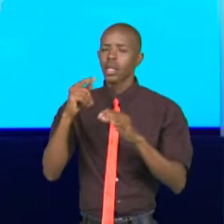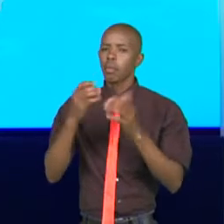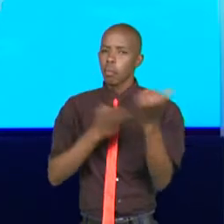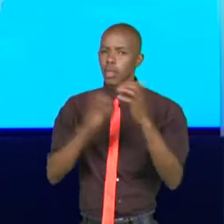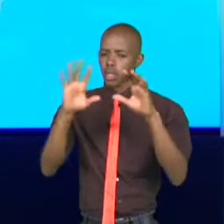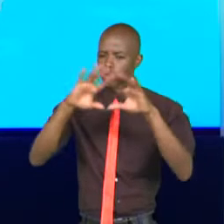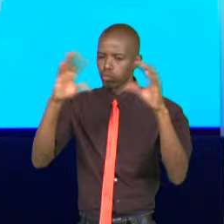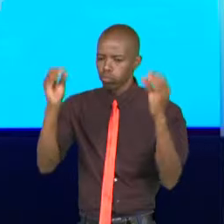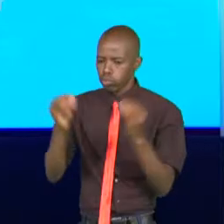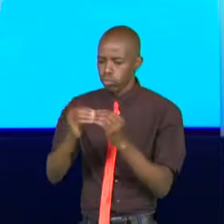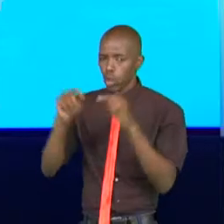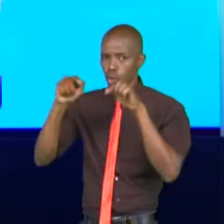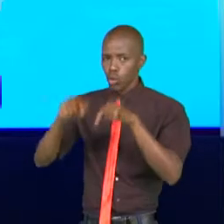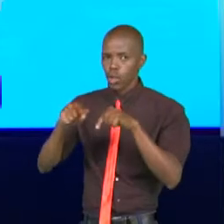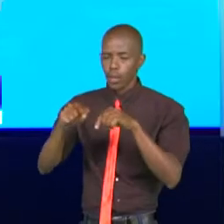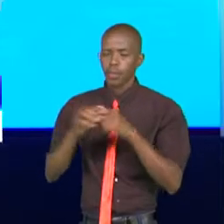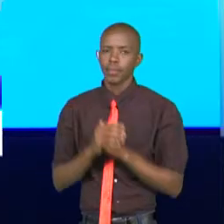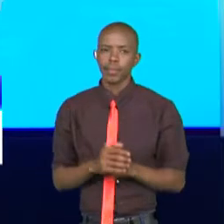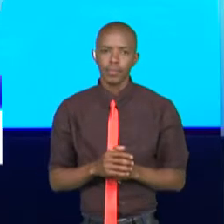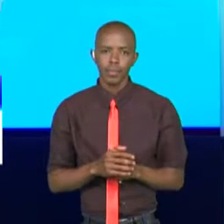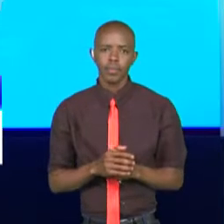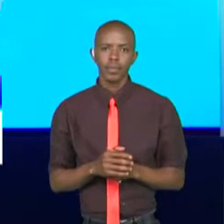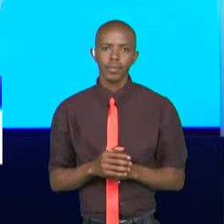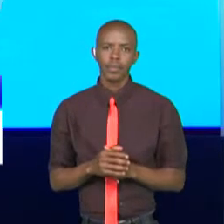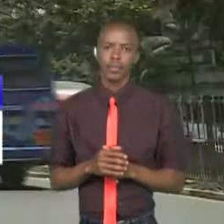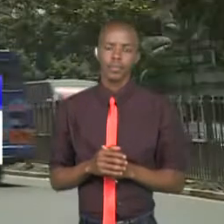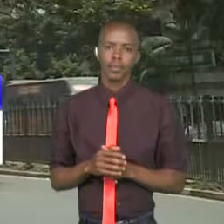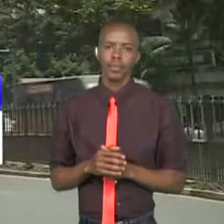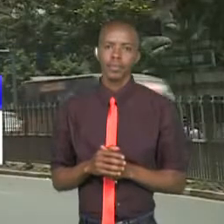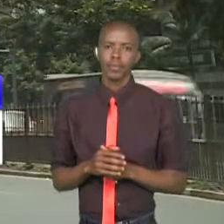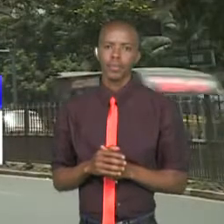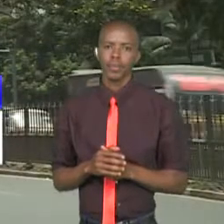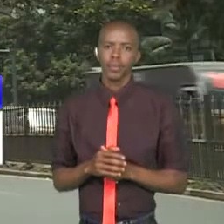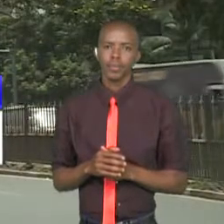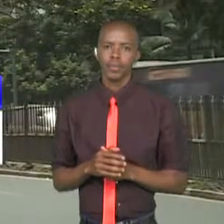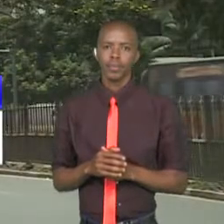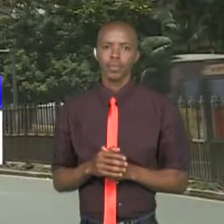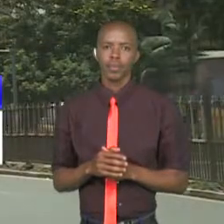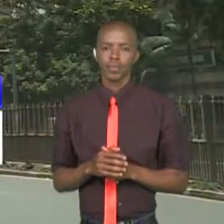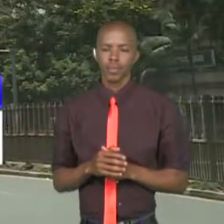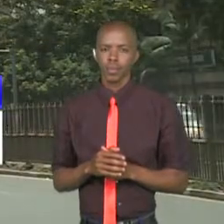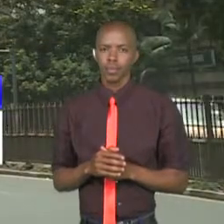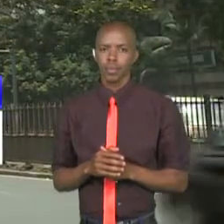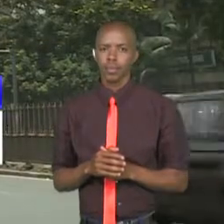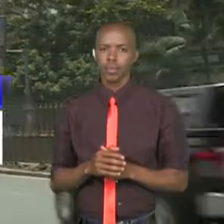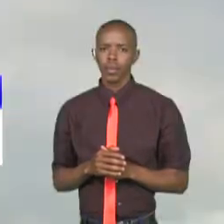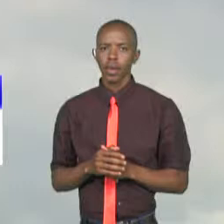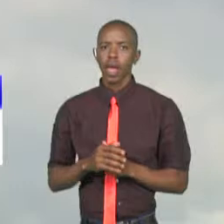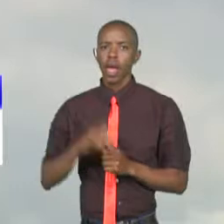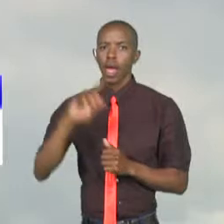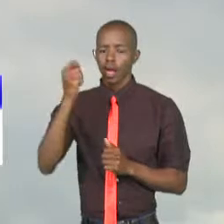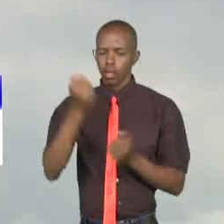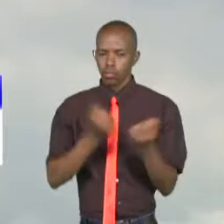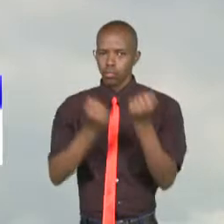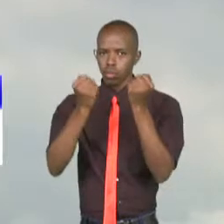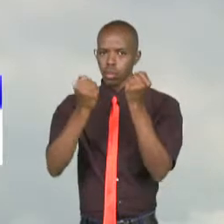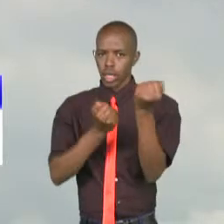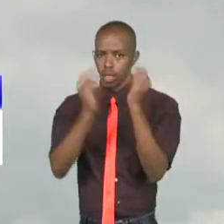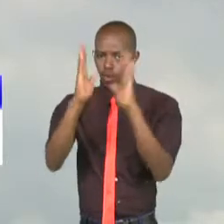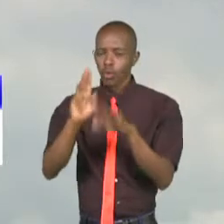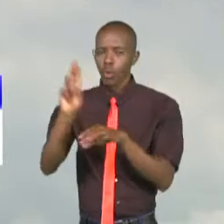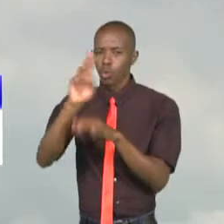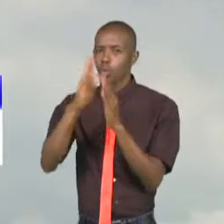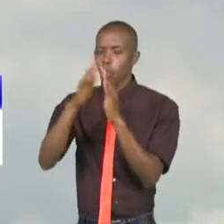roundup of the day with John Kutunyi. Kenyan motorists will have to spend more on fuel